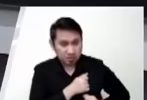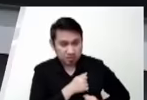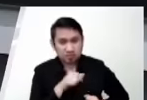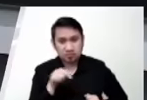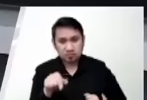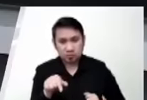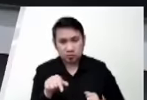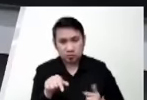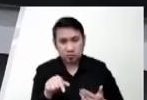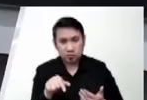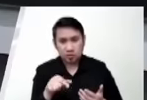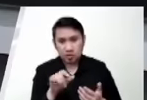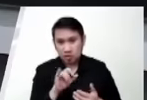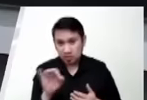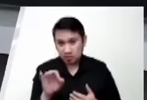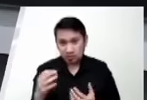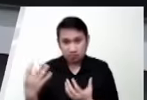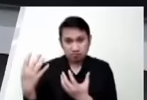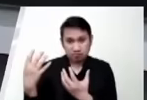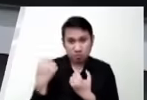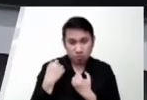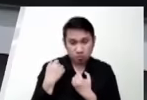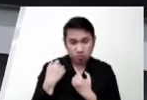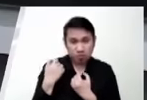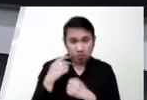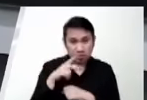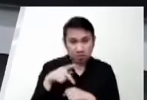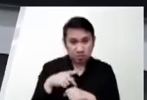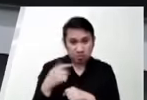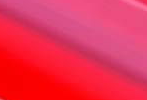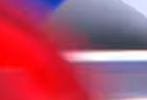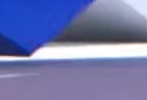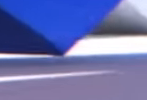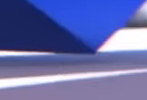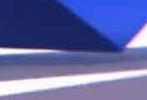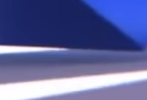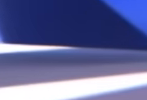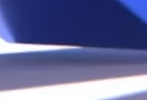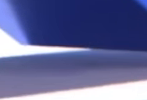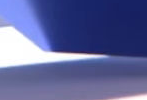sakaling sakupin ang Pilipinas ng ibang bansa. Nakatutok